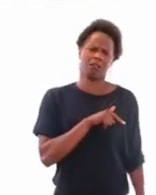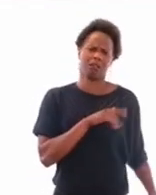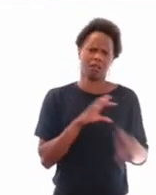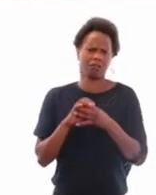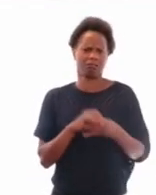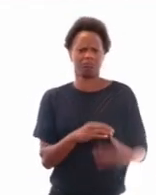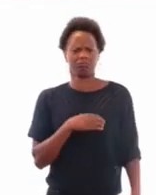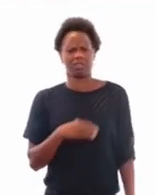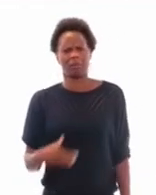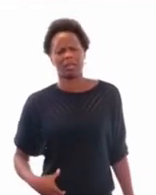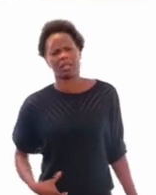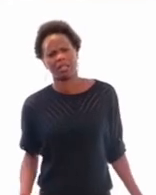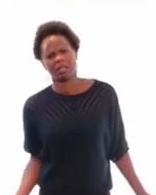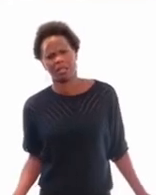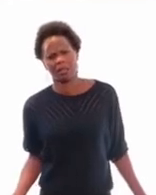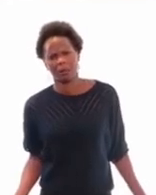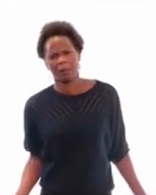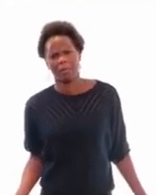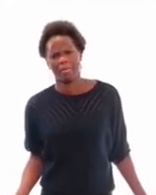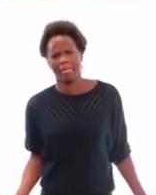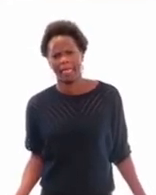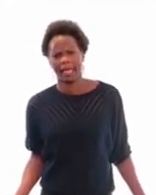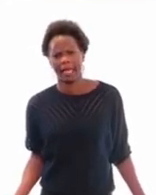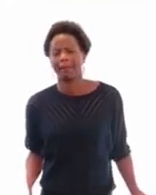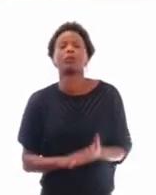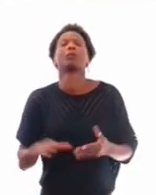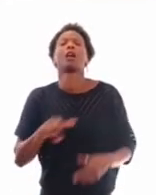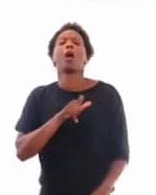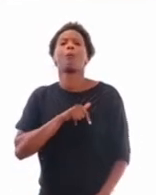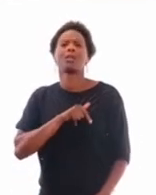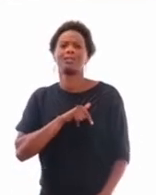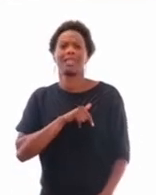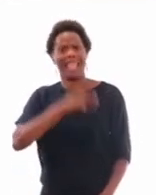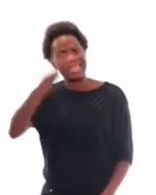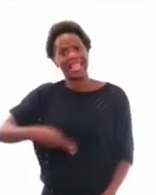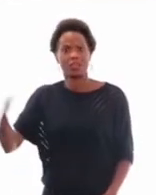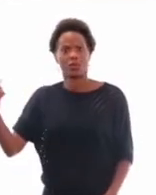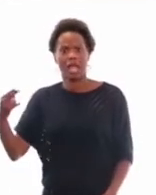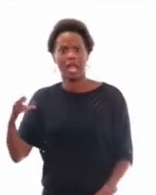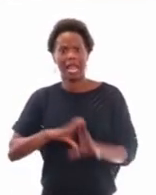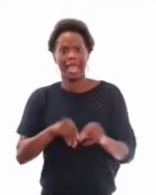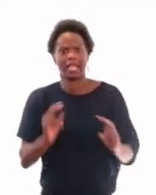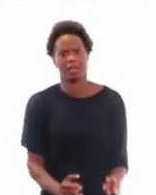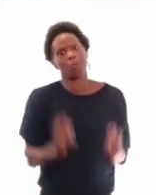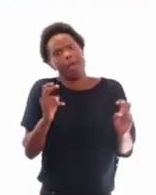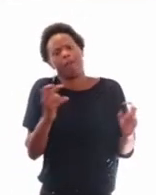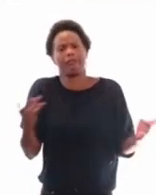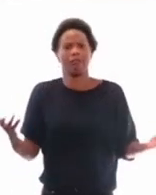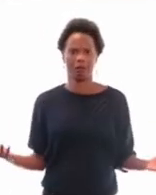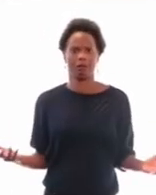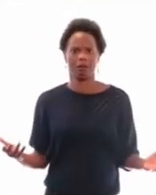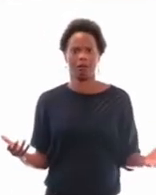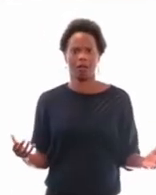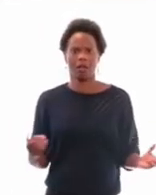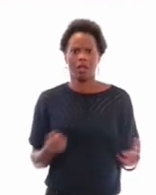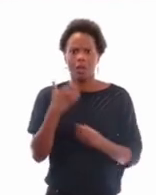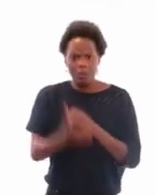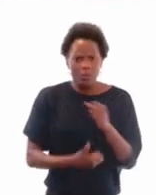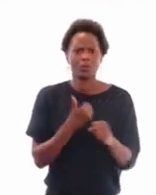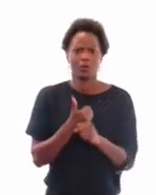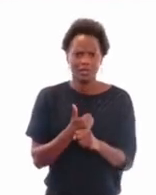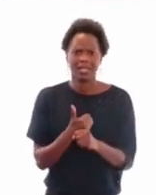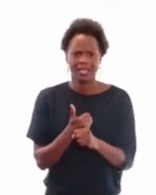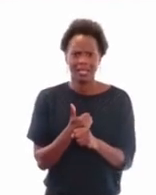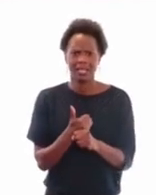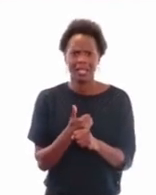dans notre ville, il y a eu quand même un certain nombre de renforts et vous pouvez pas les nier. Vous avez mis des années à bien vouloir contractualiser